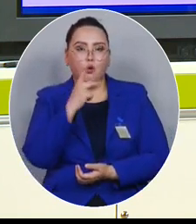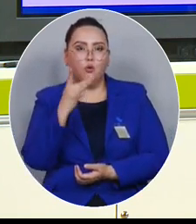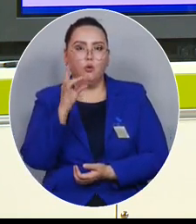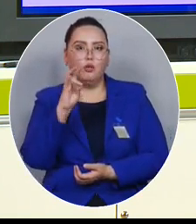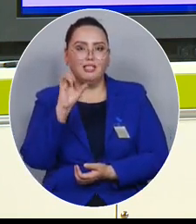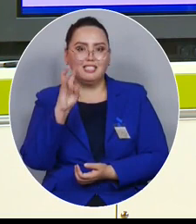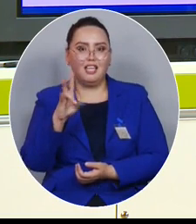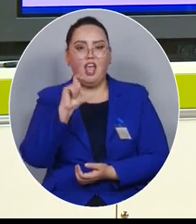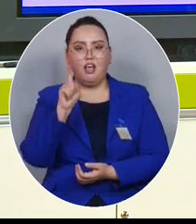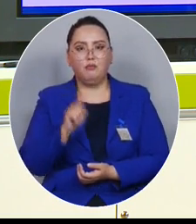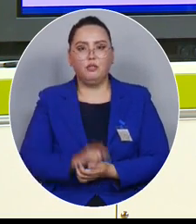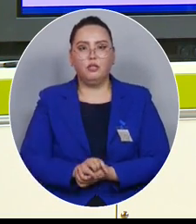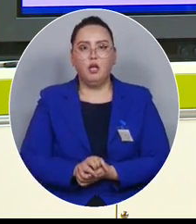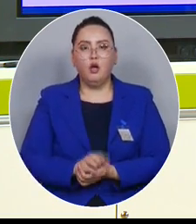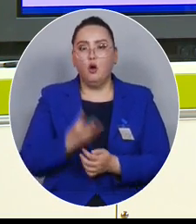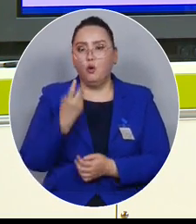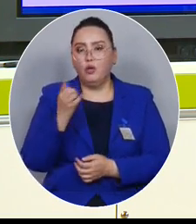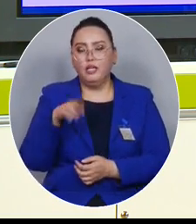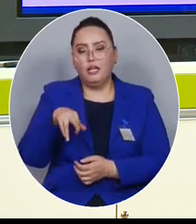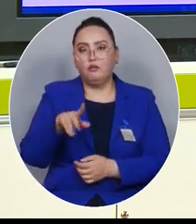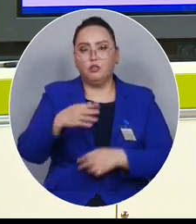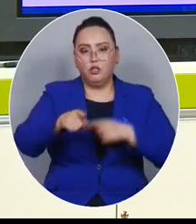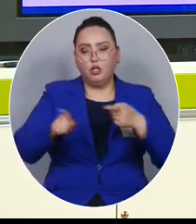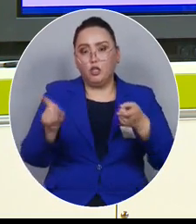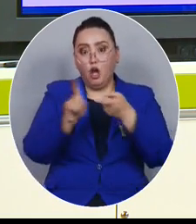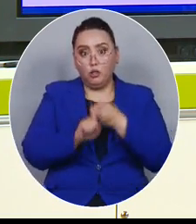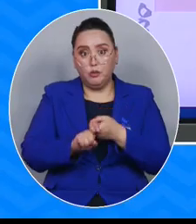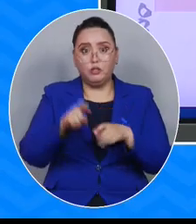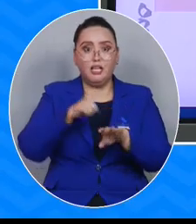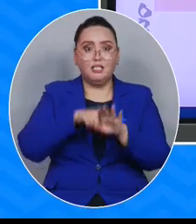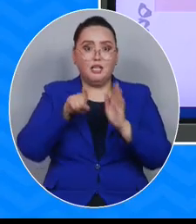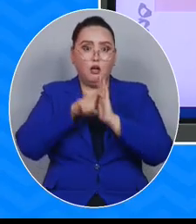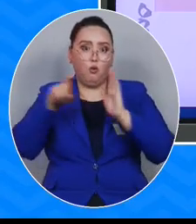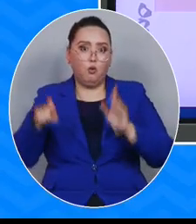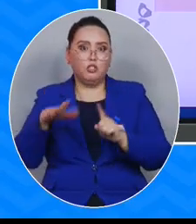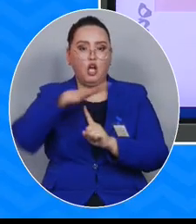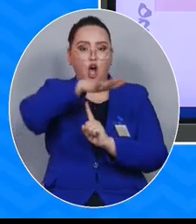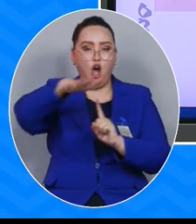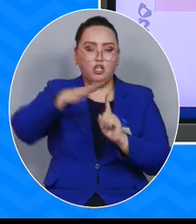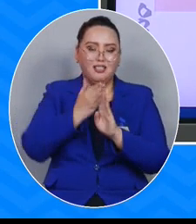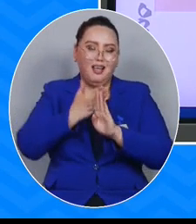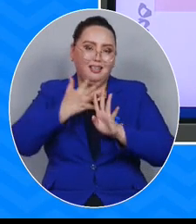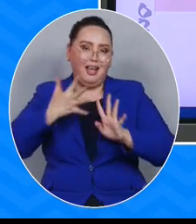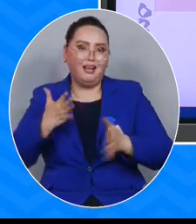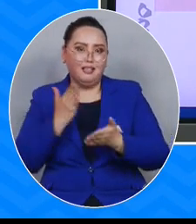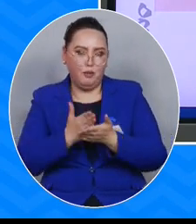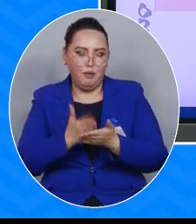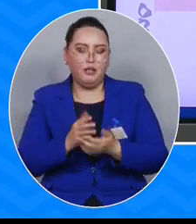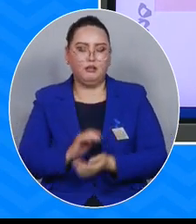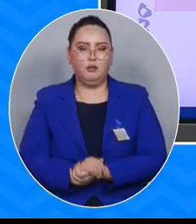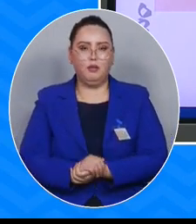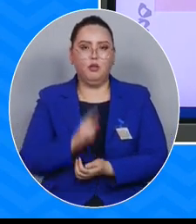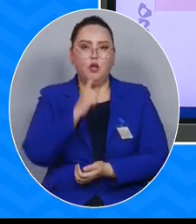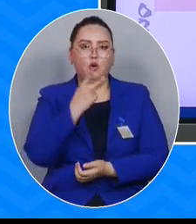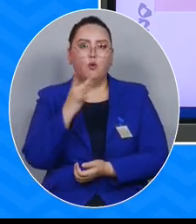холпотоад дейс дарааттай өрнөдгейм байна, за тэрэнэс хадан ца хүхчаа орын жайна дараалтай байна. За хүрнсэй эхээ энэ